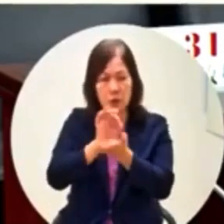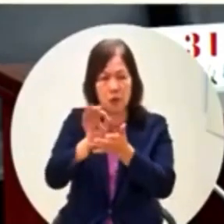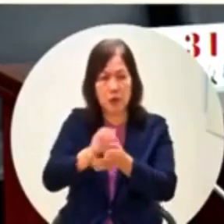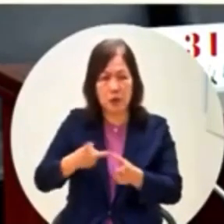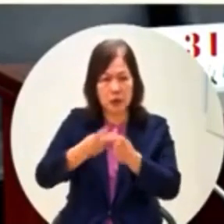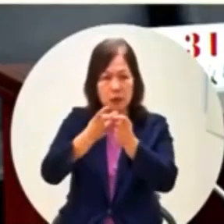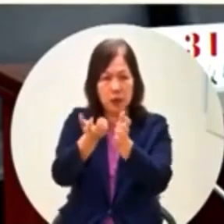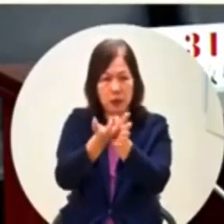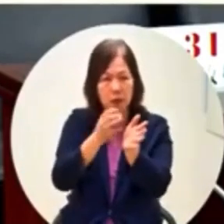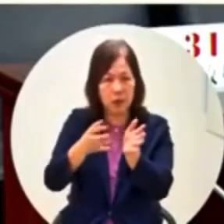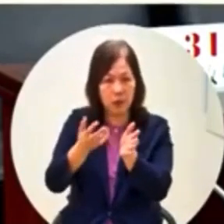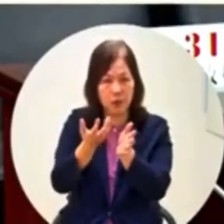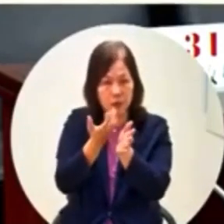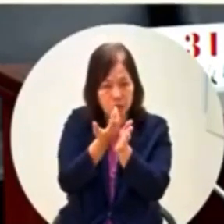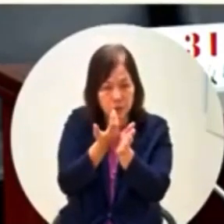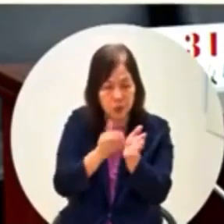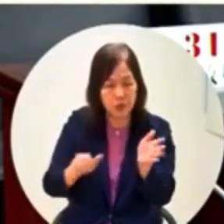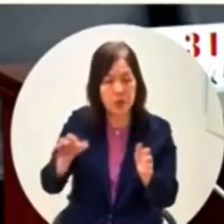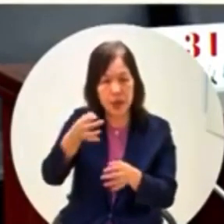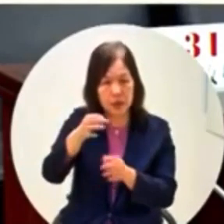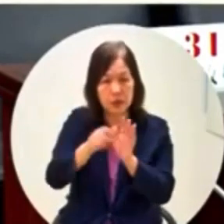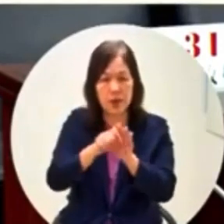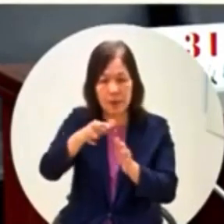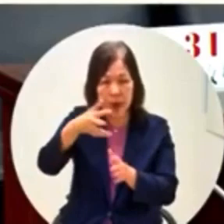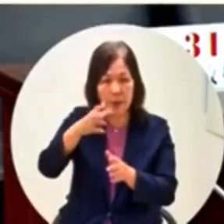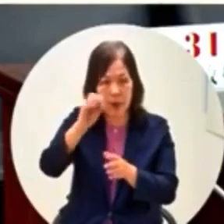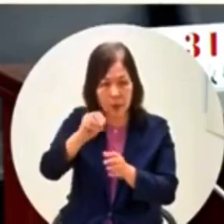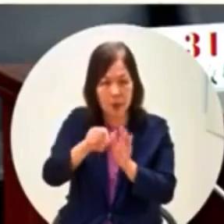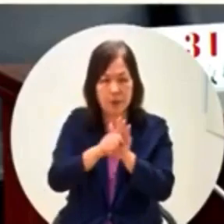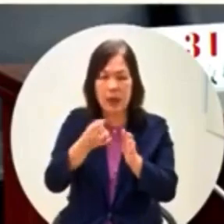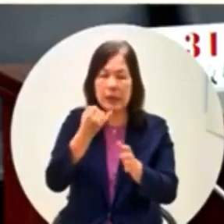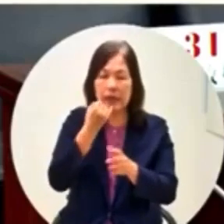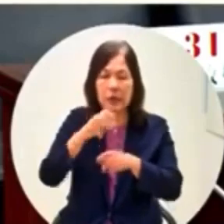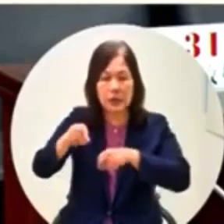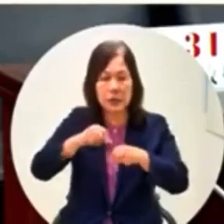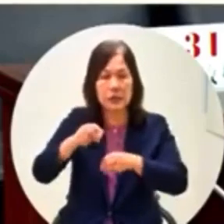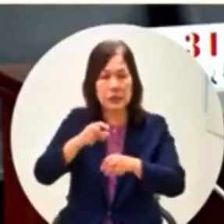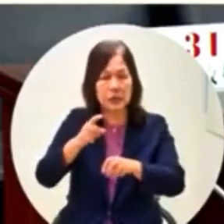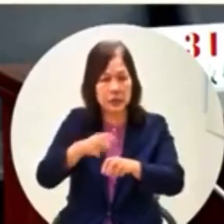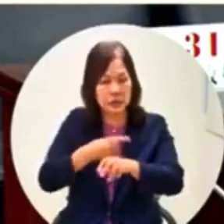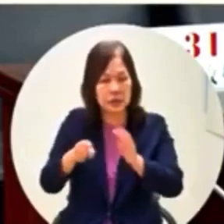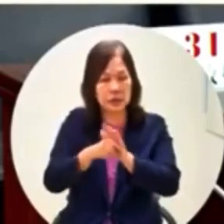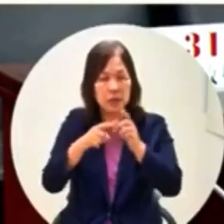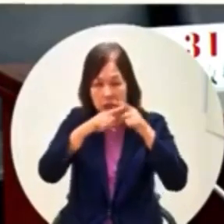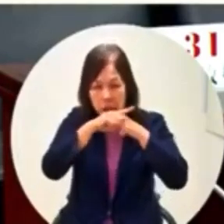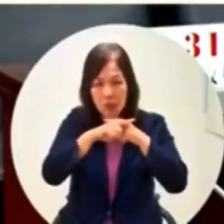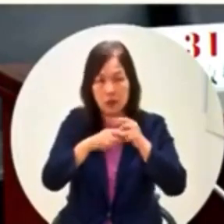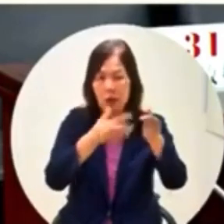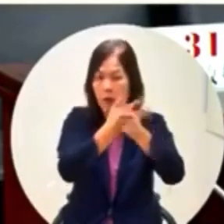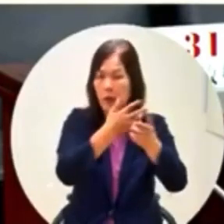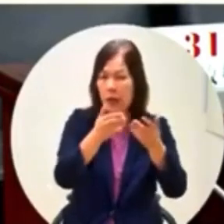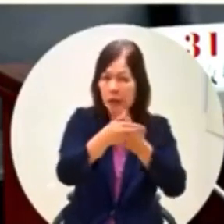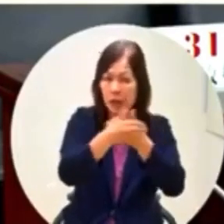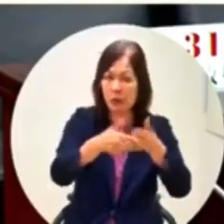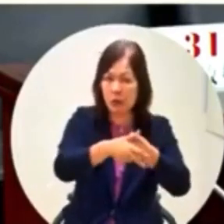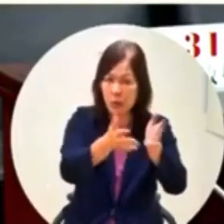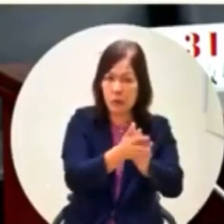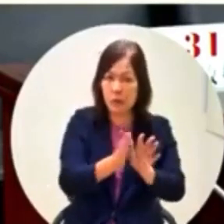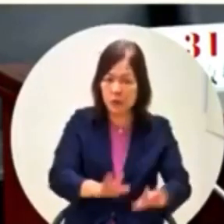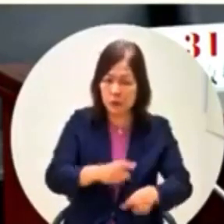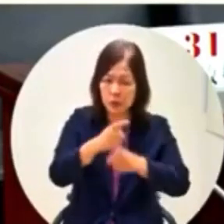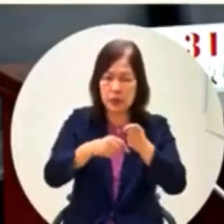这800万这个可行性研究而且也都送交通部，今年的3月底